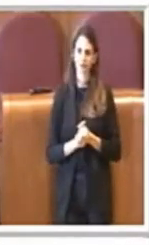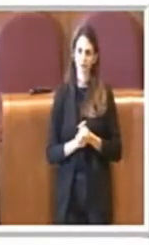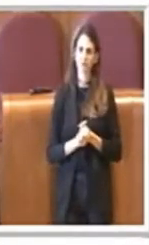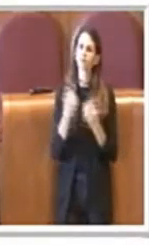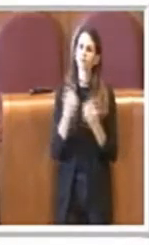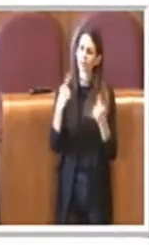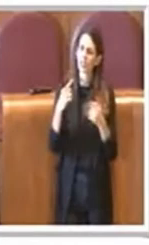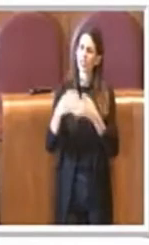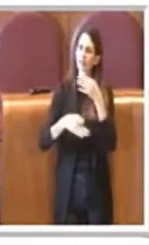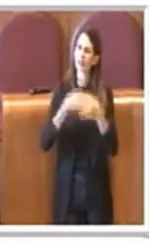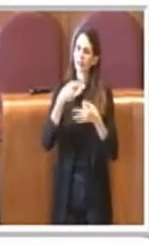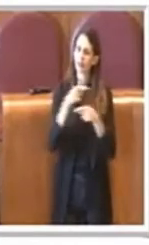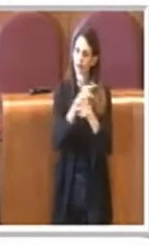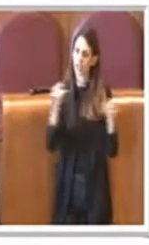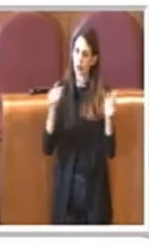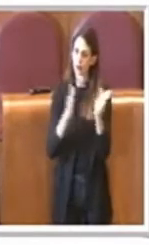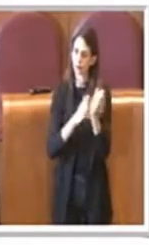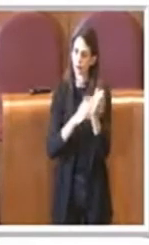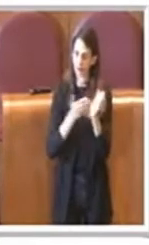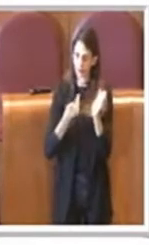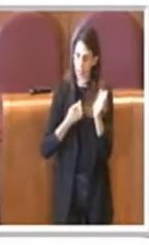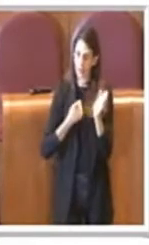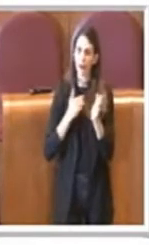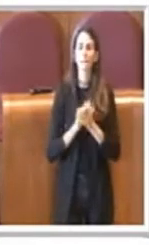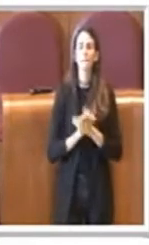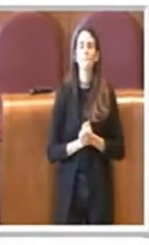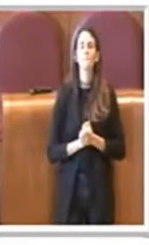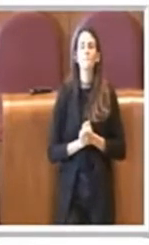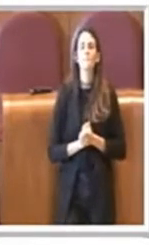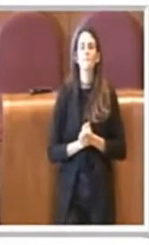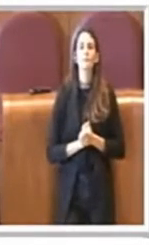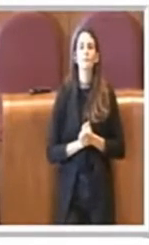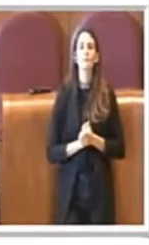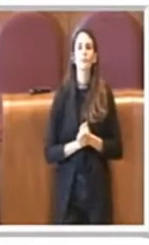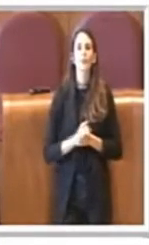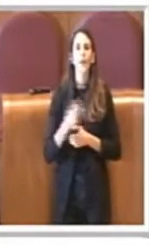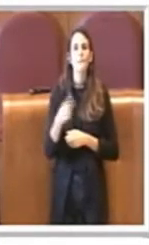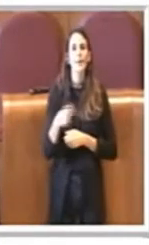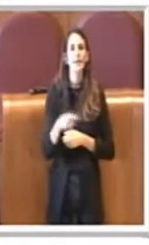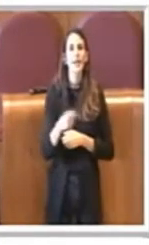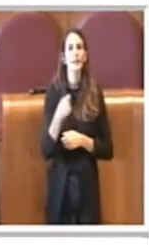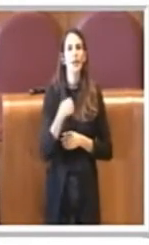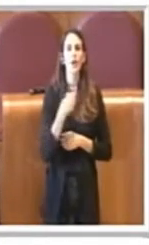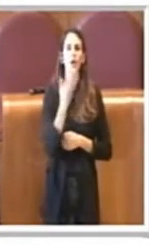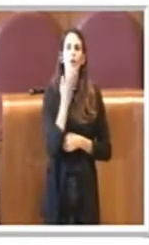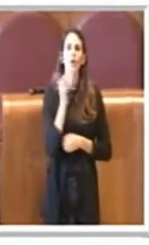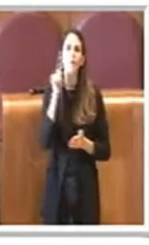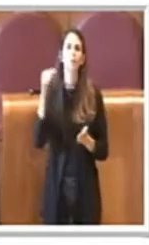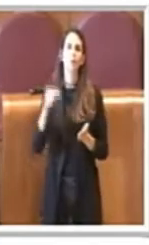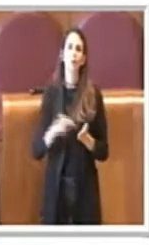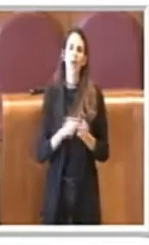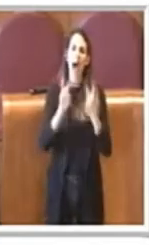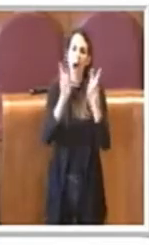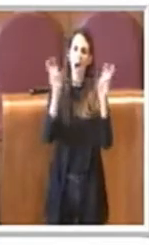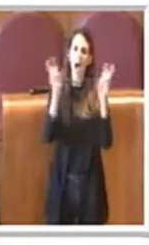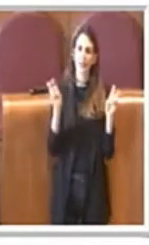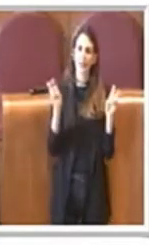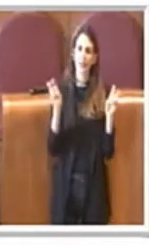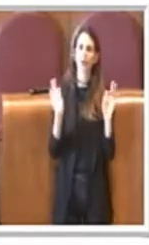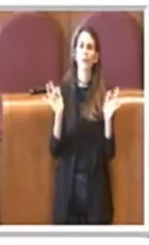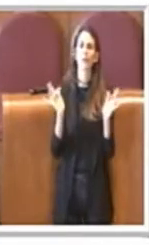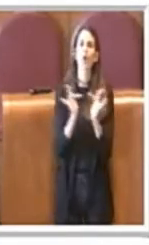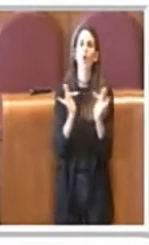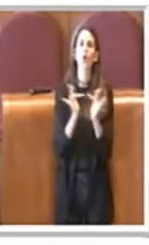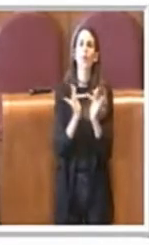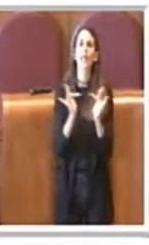di stima. Vede Presidente, io richiamando proprio a quel contatto con la realtà che alcuni interventi prima di